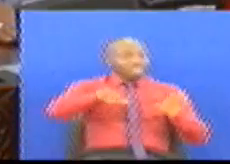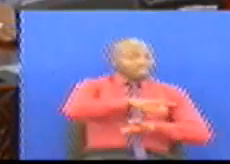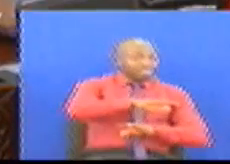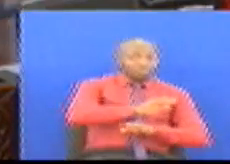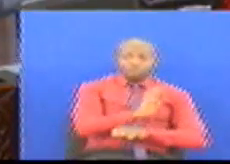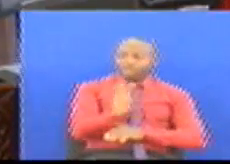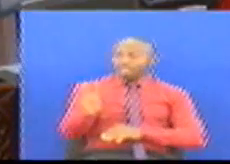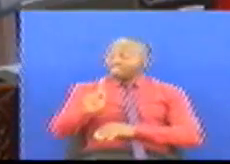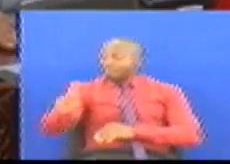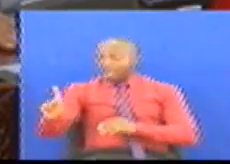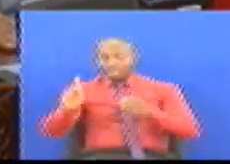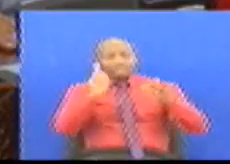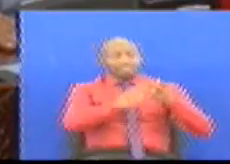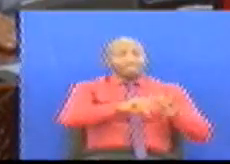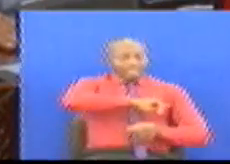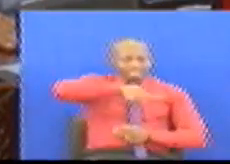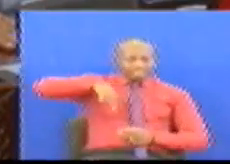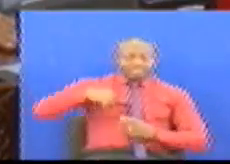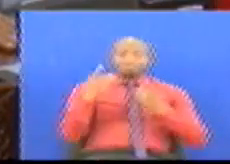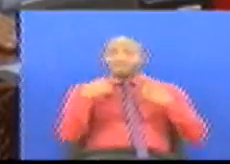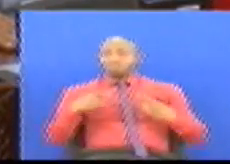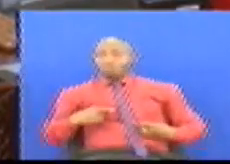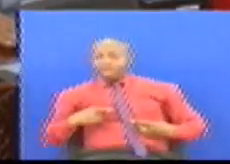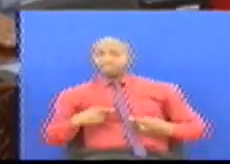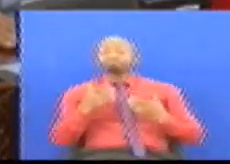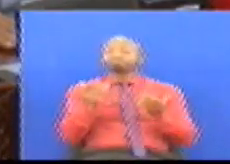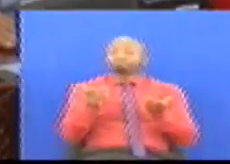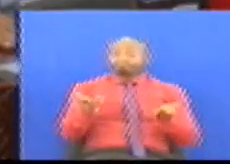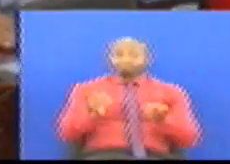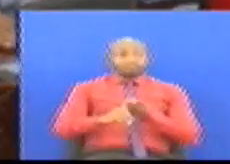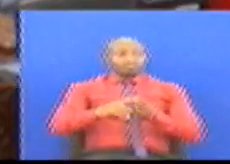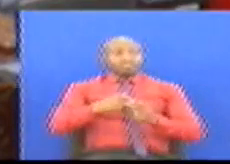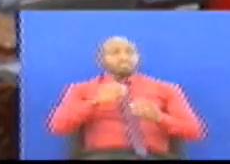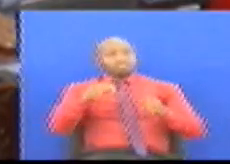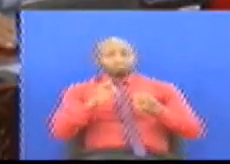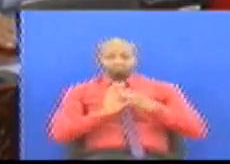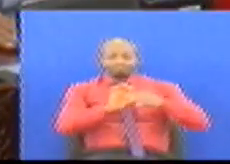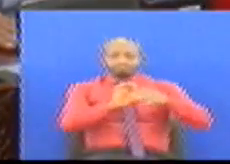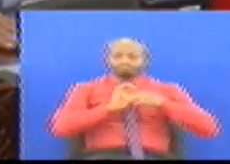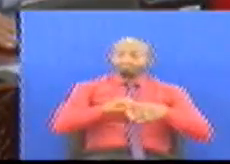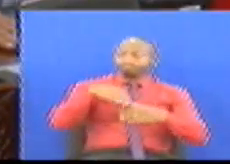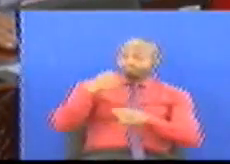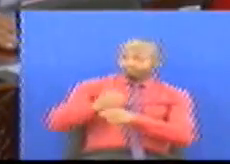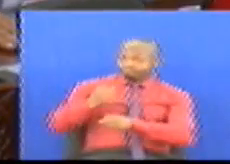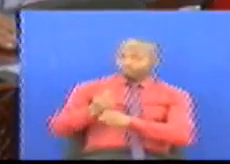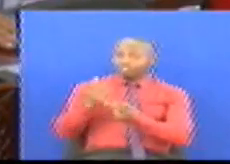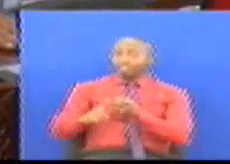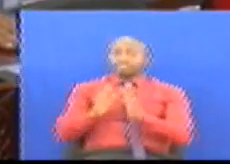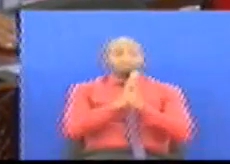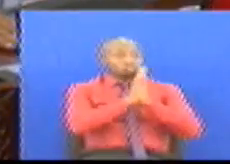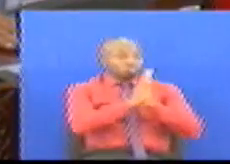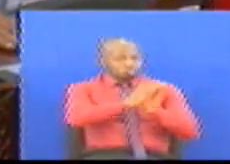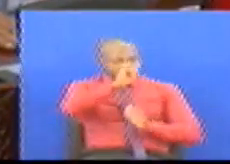almashauri ya wilaya ya Kibaha na sisi madiwani wa almashauri hiyo kwa namna tulivyoweza kufanya. Nikushukuru sana Mheshimiwa